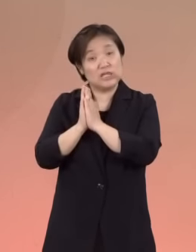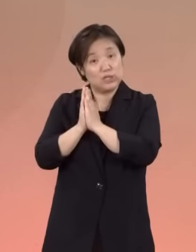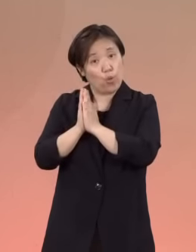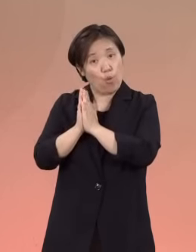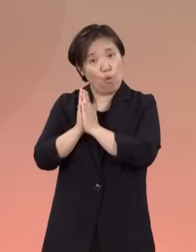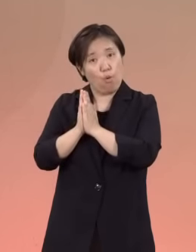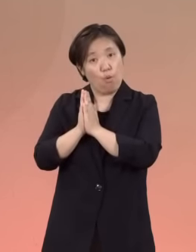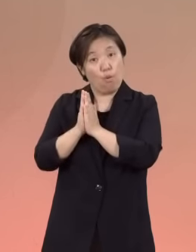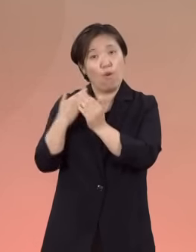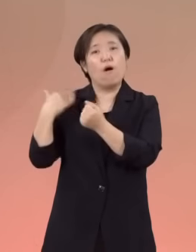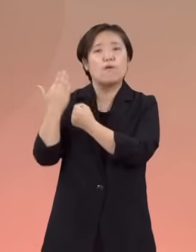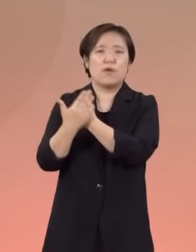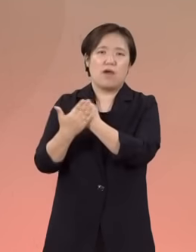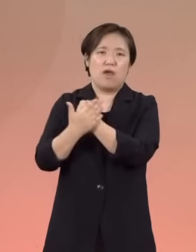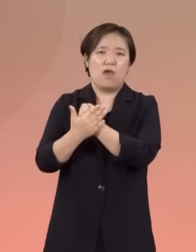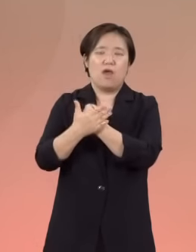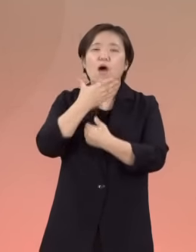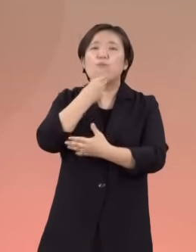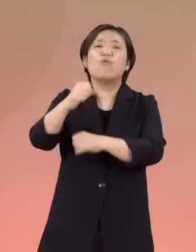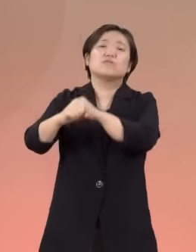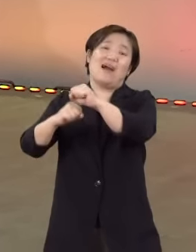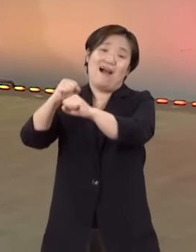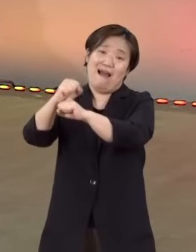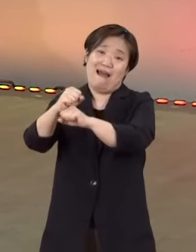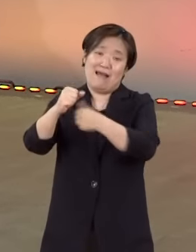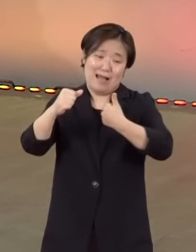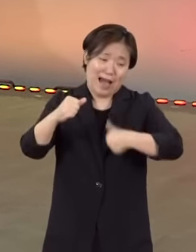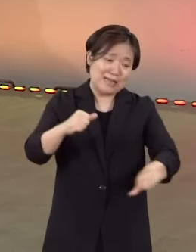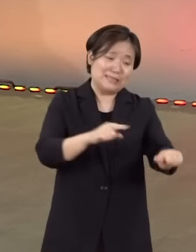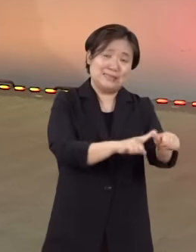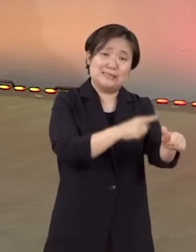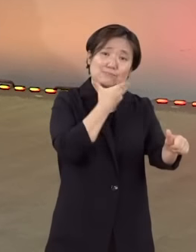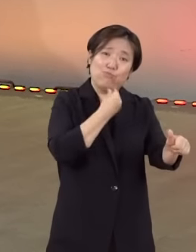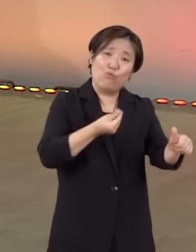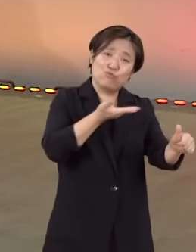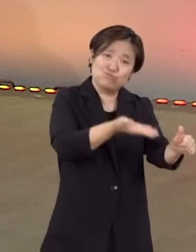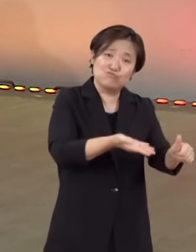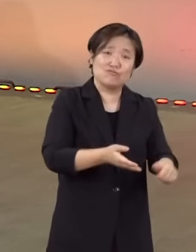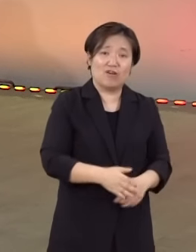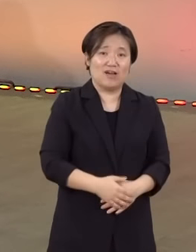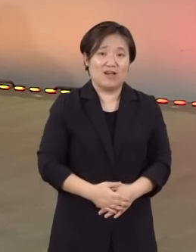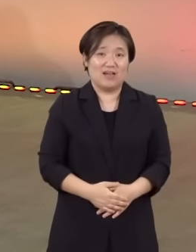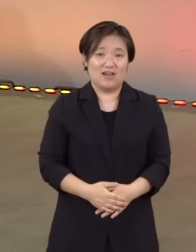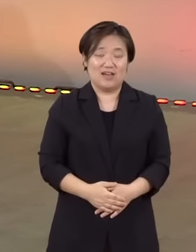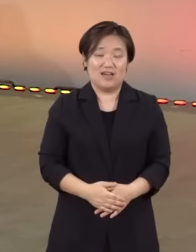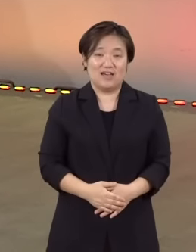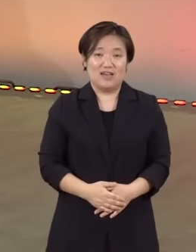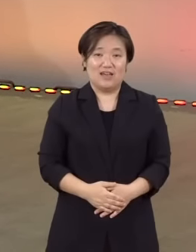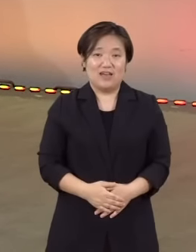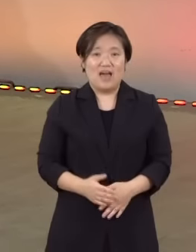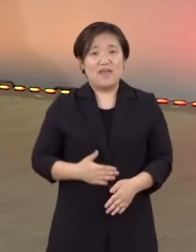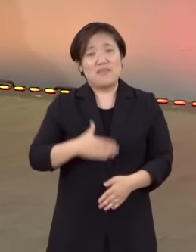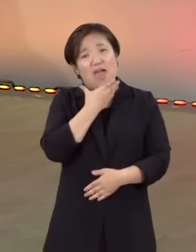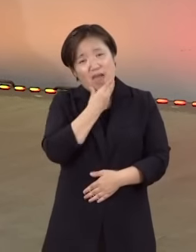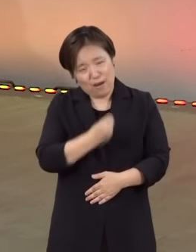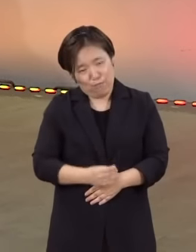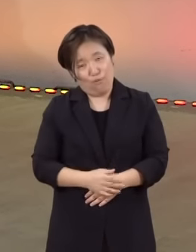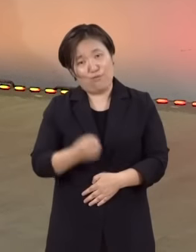다이 공덕을 받는 거예요 과가 없 행복도 불행도